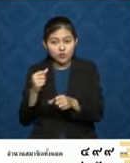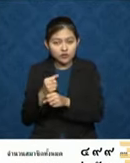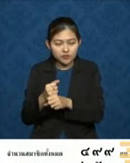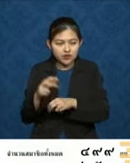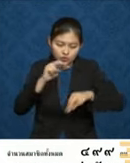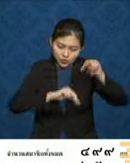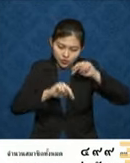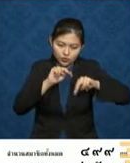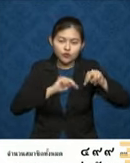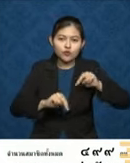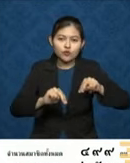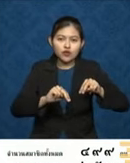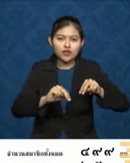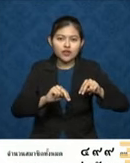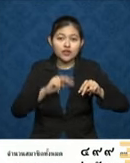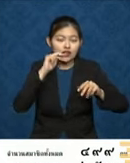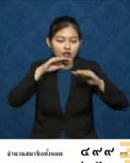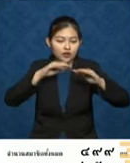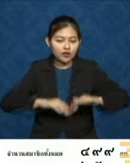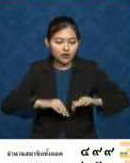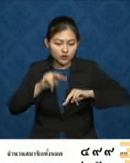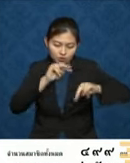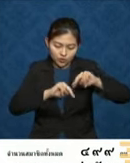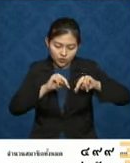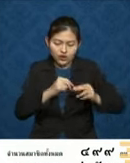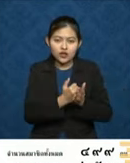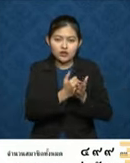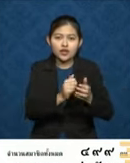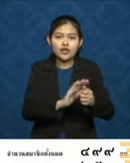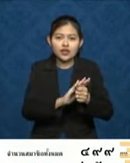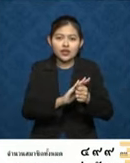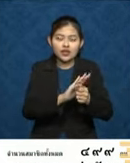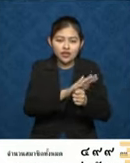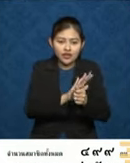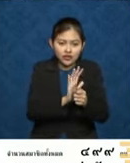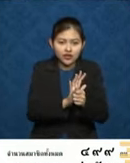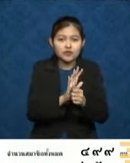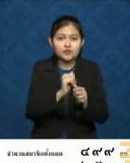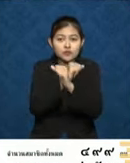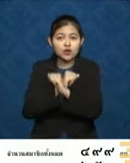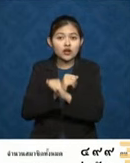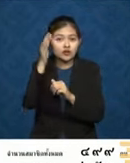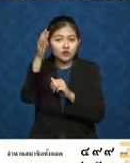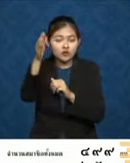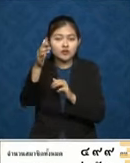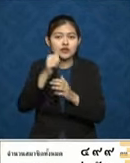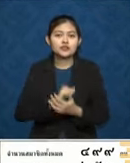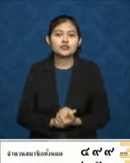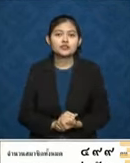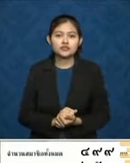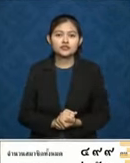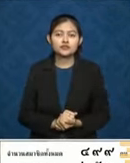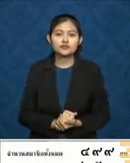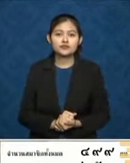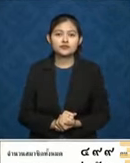อ่าเข้าไปตรวจสอบแล้วก็ดำเนินการแก้ไขเพื่อป้องกันเหตุที่อาจจะเกิดขึ้นในภายในภายหน้าครับขอบคุณ